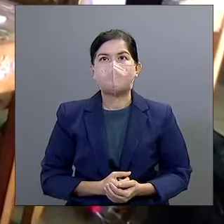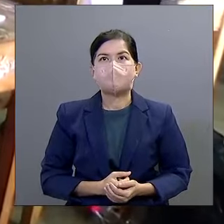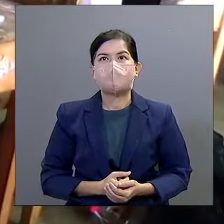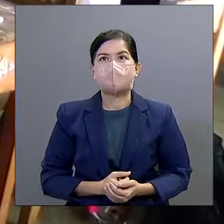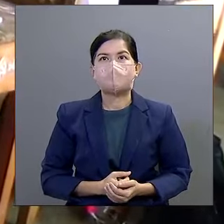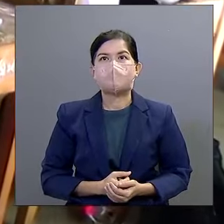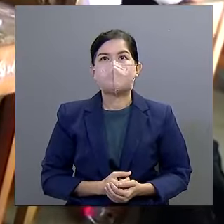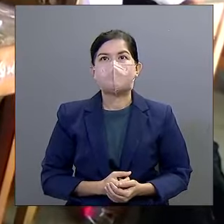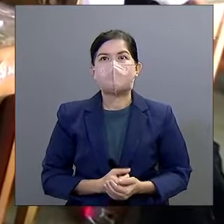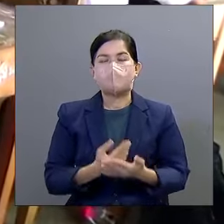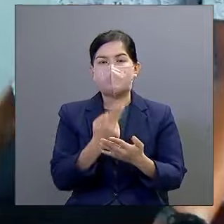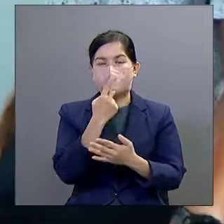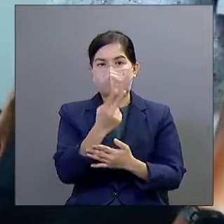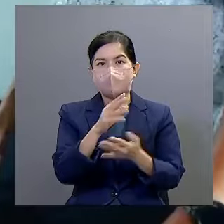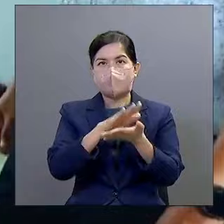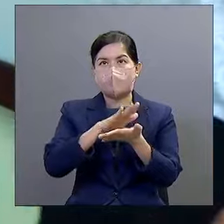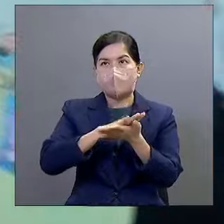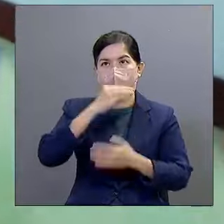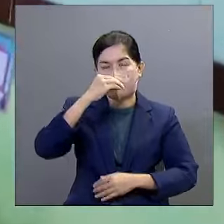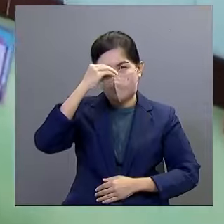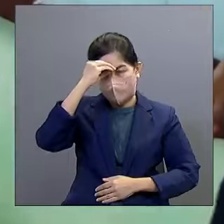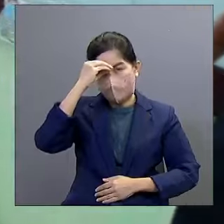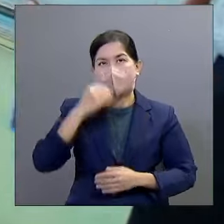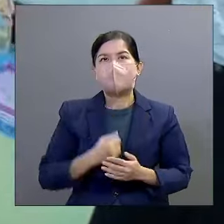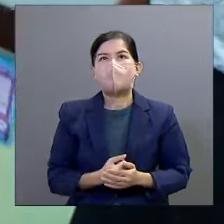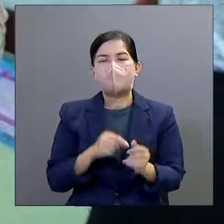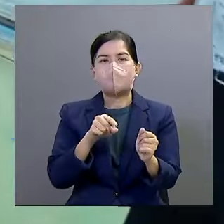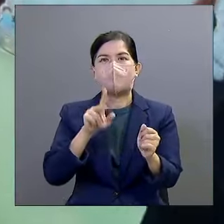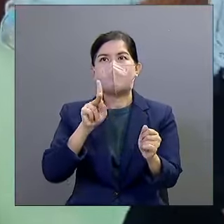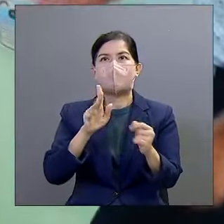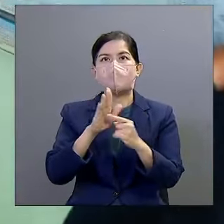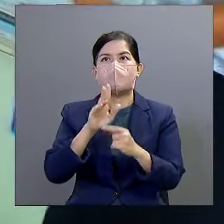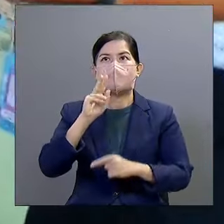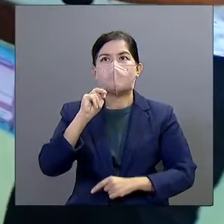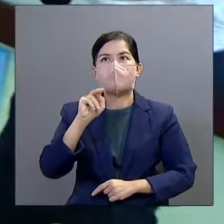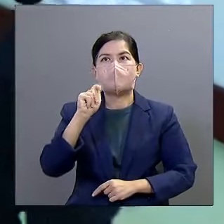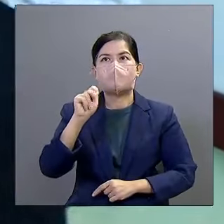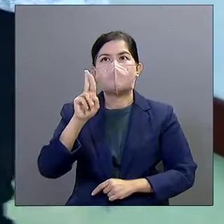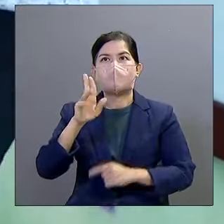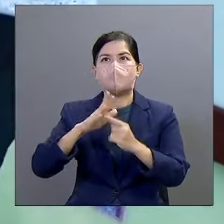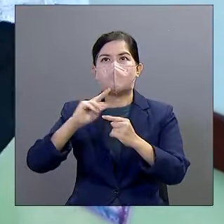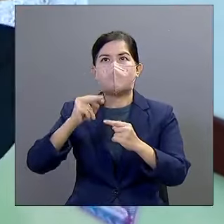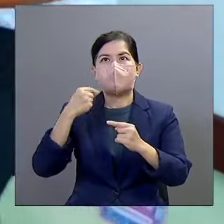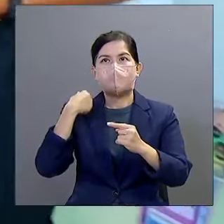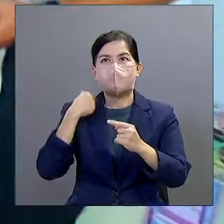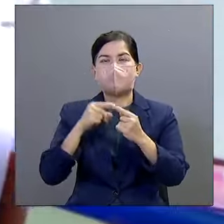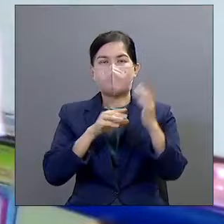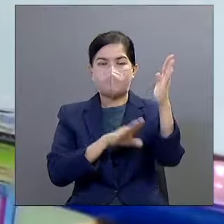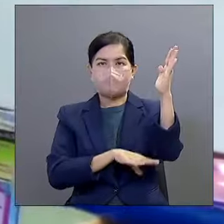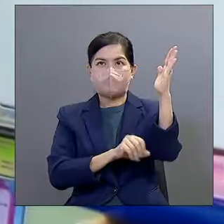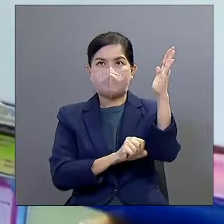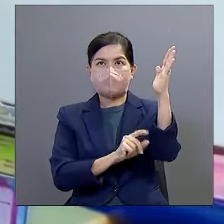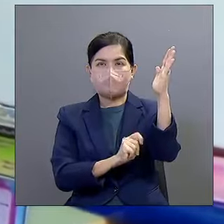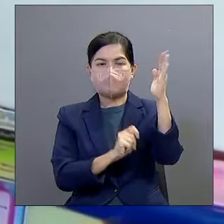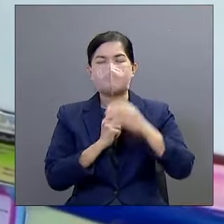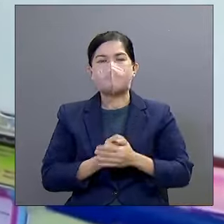พาคุณผู้ชมไปที่โรงเรียนเทศบาลบ้านคลองภาษีที่กันตังจังหวัดตรังครับคุณชาตรีบุญมีครับเป็นครูสอนวิชาภาษาไทย